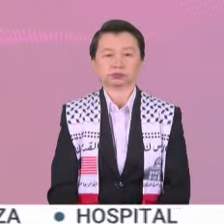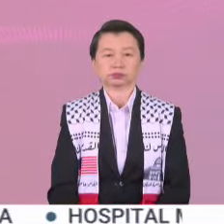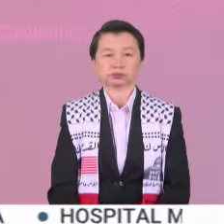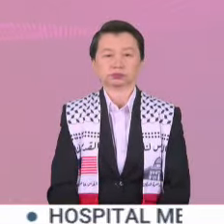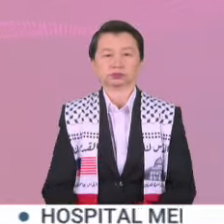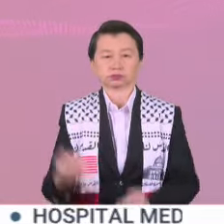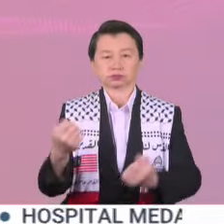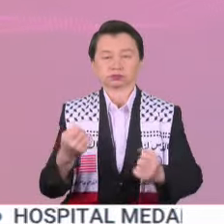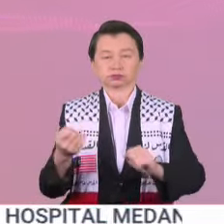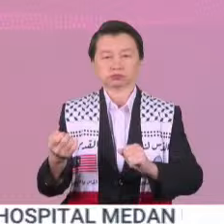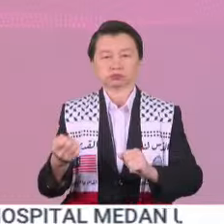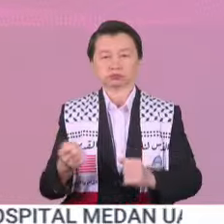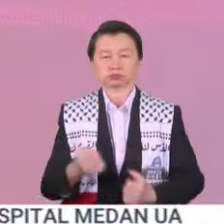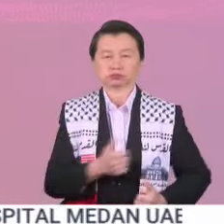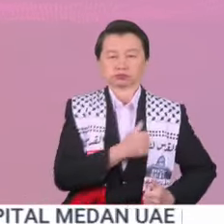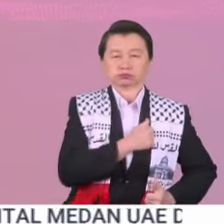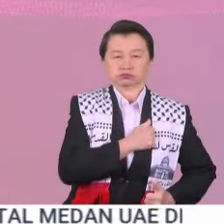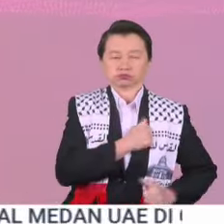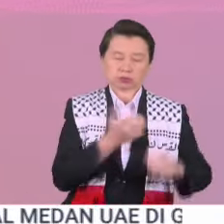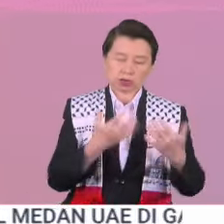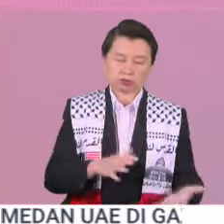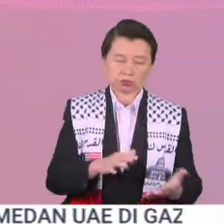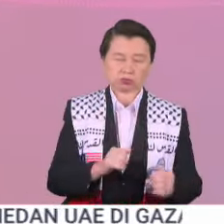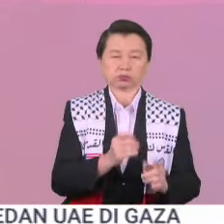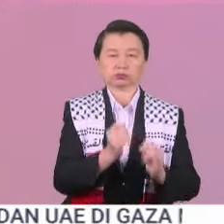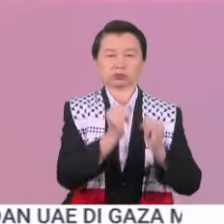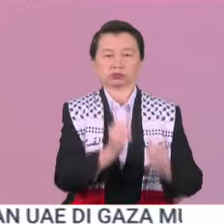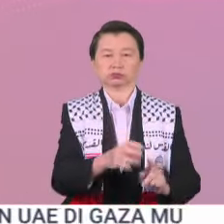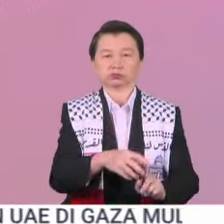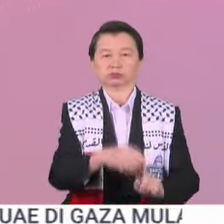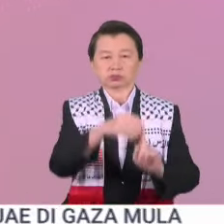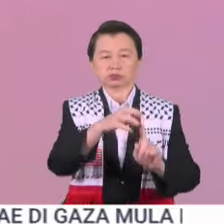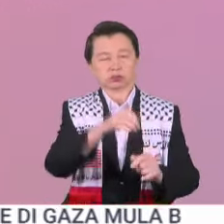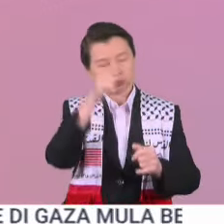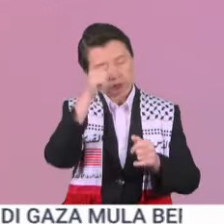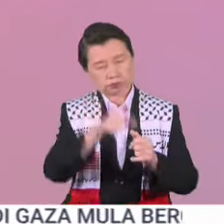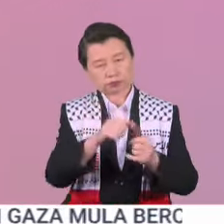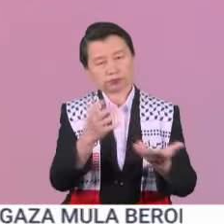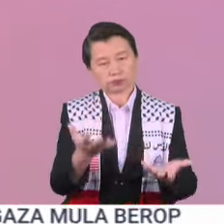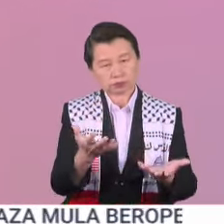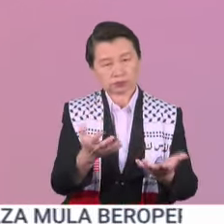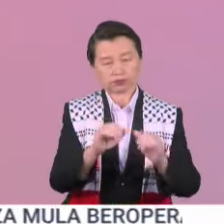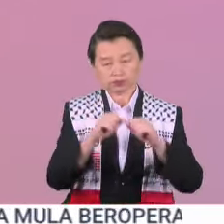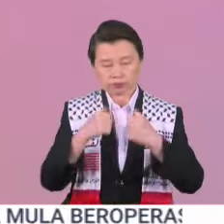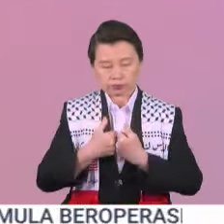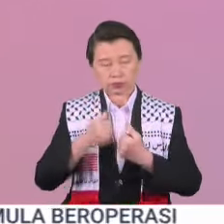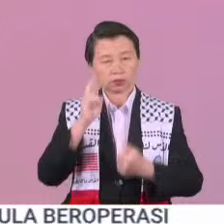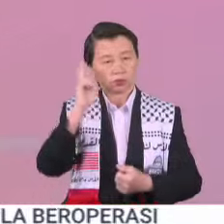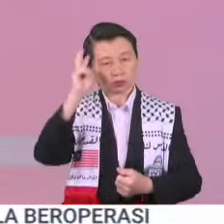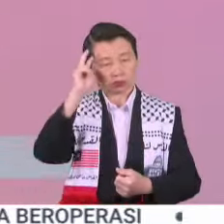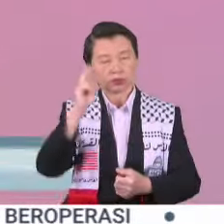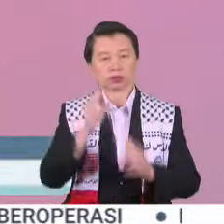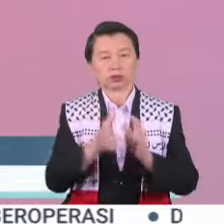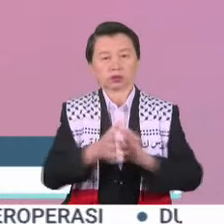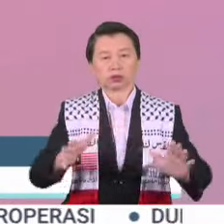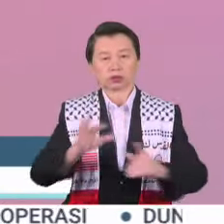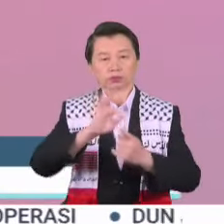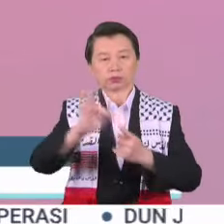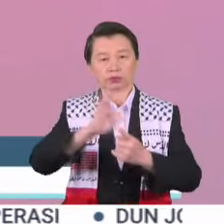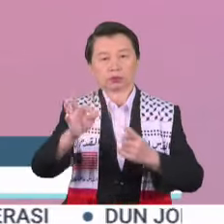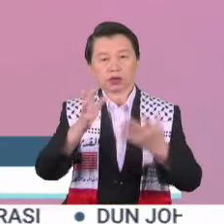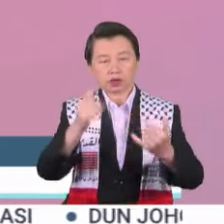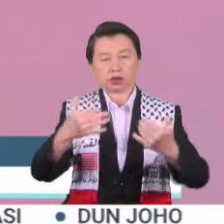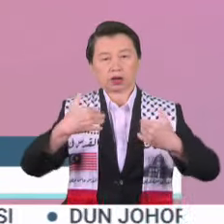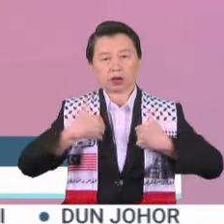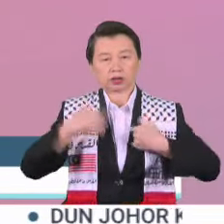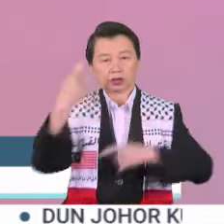Pahlawan yang gugur di medan perang akan sentiasa menjadi insan istimewa dan diingati. Justeru, Persatuan Veteran Keselamatan Pulau Pinang berhasrat